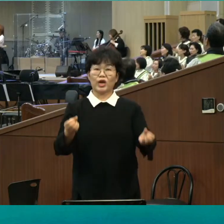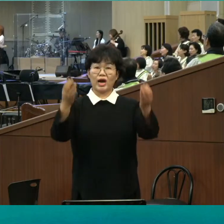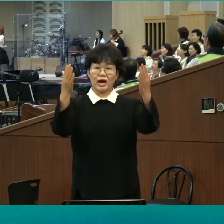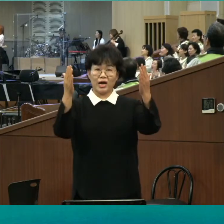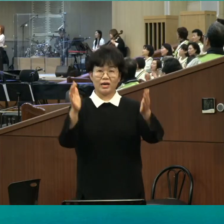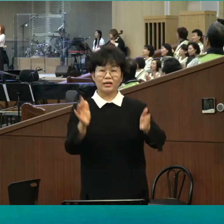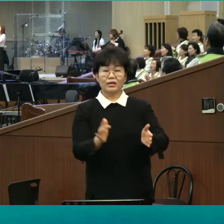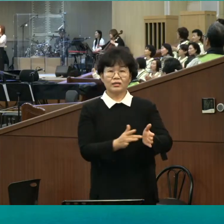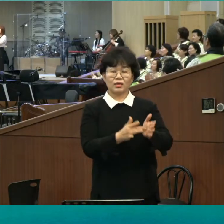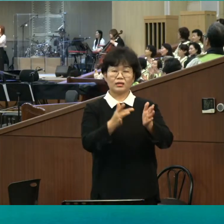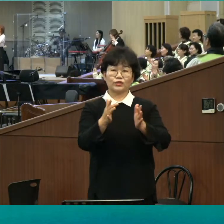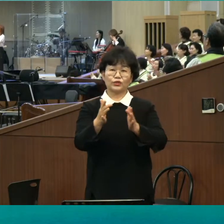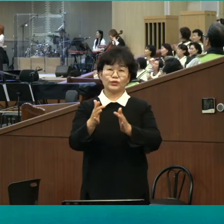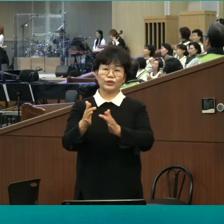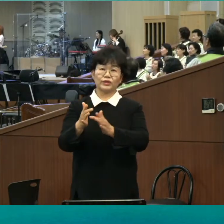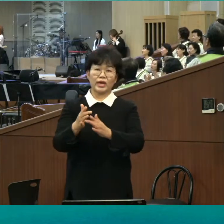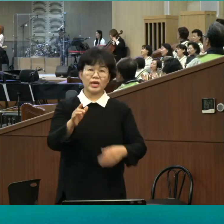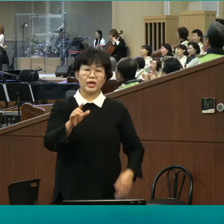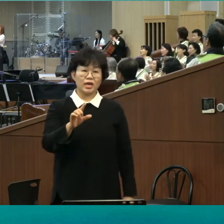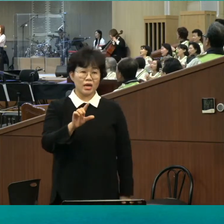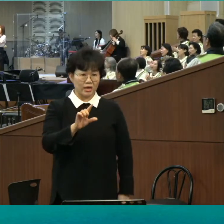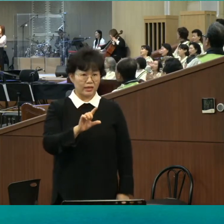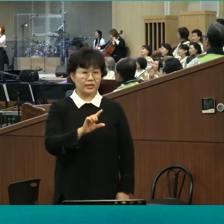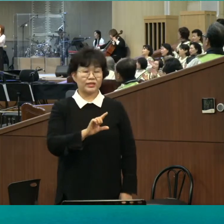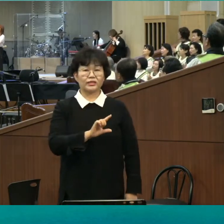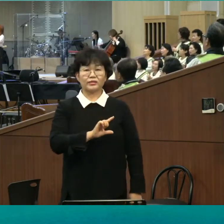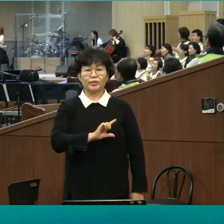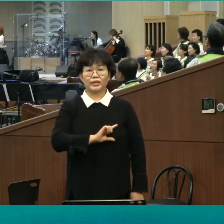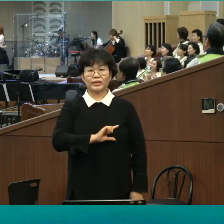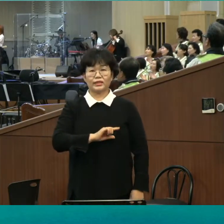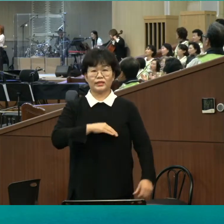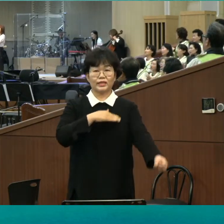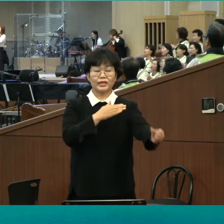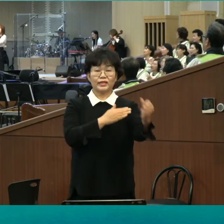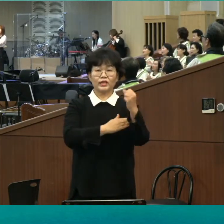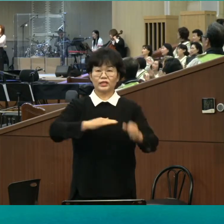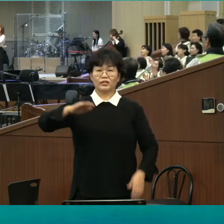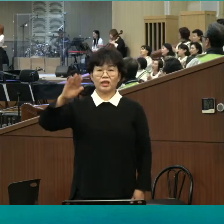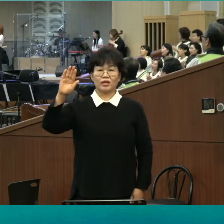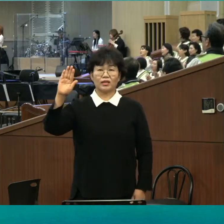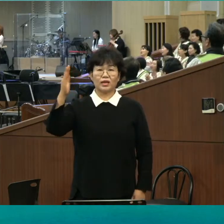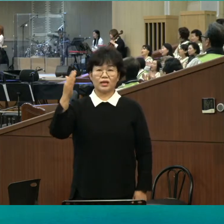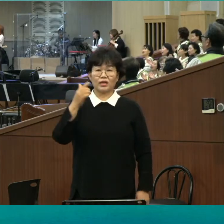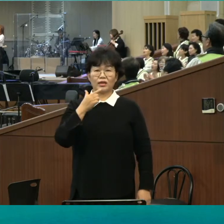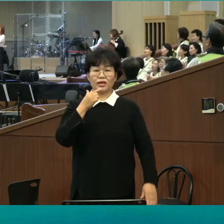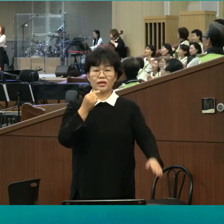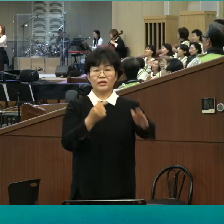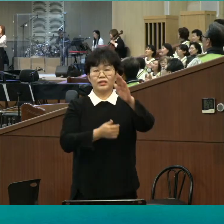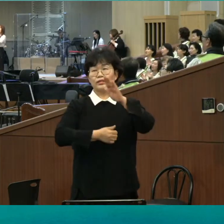할렐루야. 예수의 이름이 능력되네.